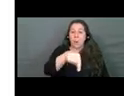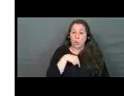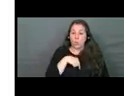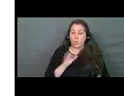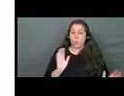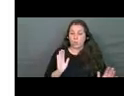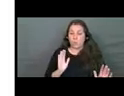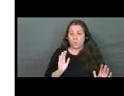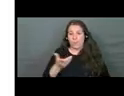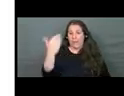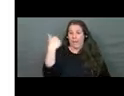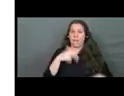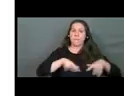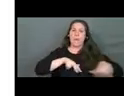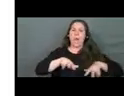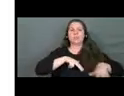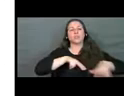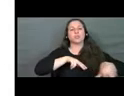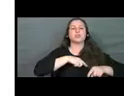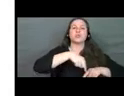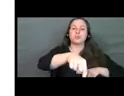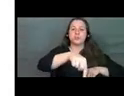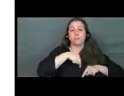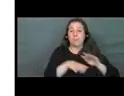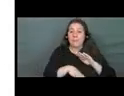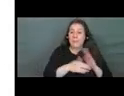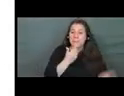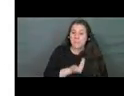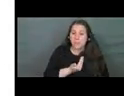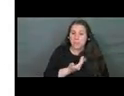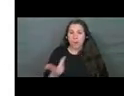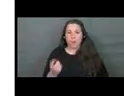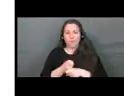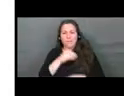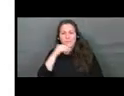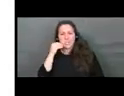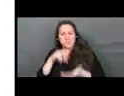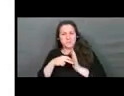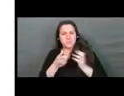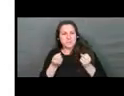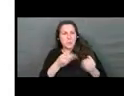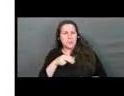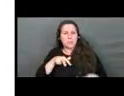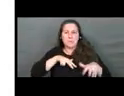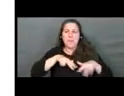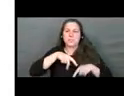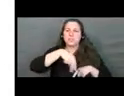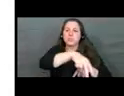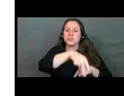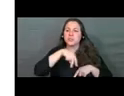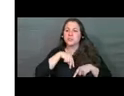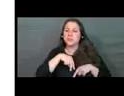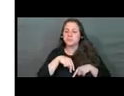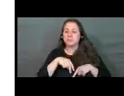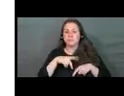puis revenir du travail. Ben, c'était un minimum, c'était déjà bien, mais là, j'ai arrêté de faire ça parce que je n'ai pas à me déplacer. Donc, on remplace ça par quoi? Il